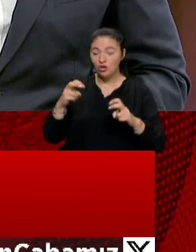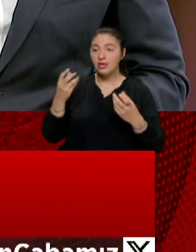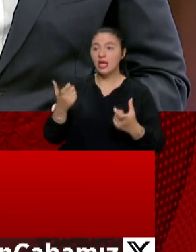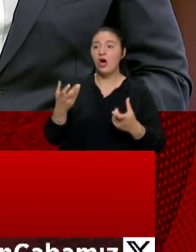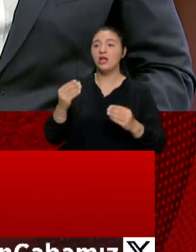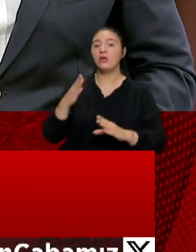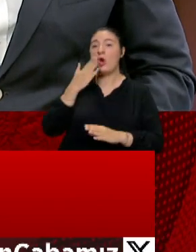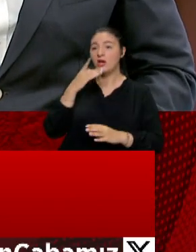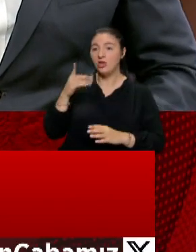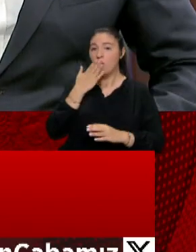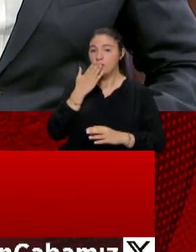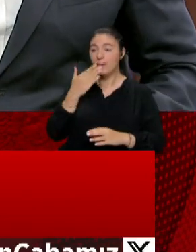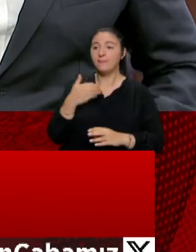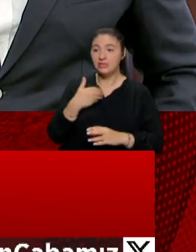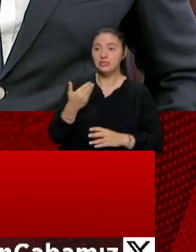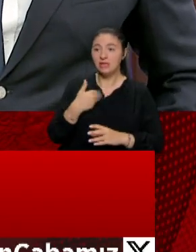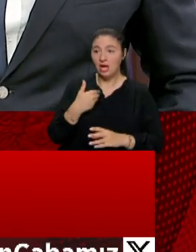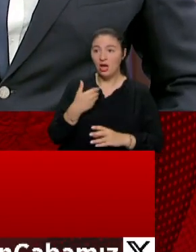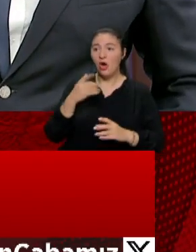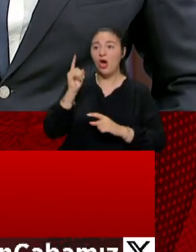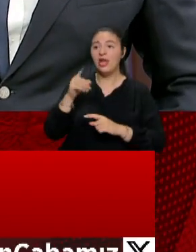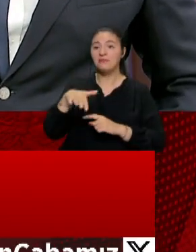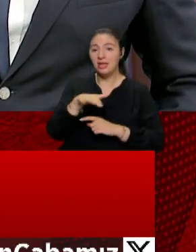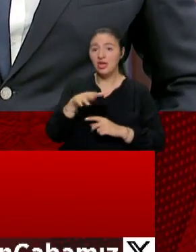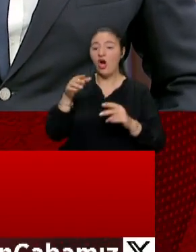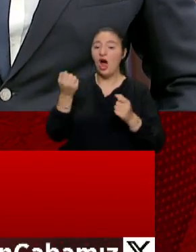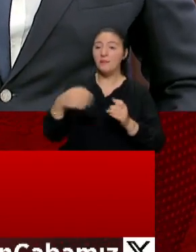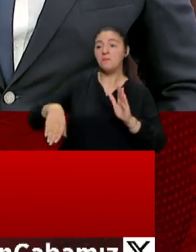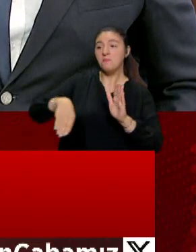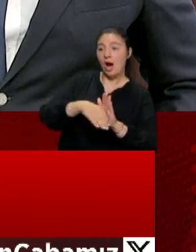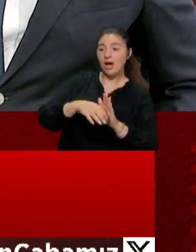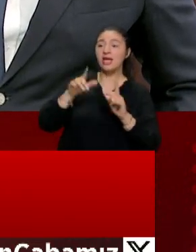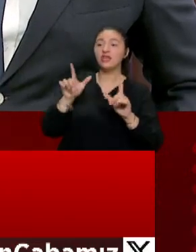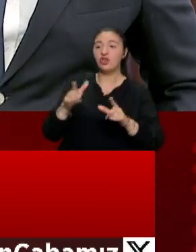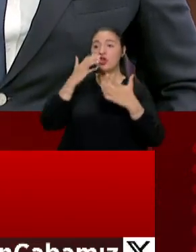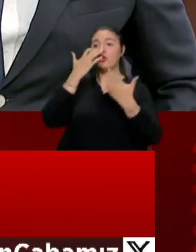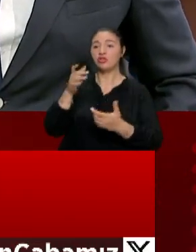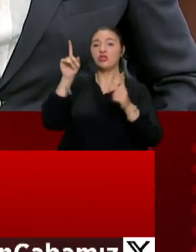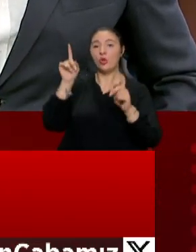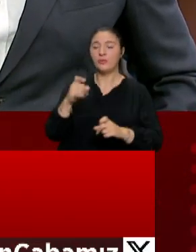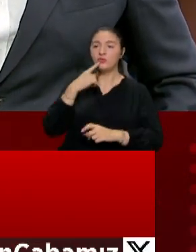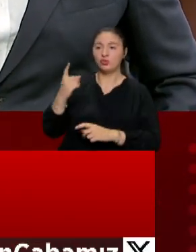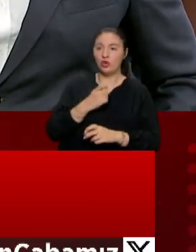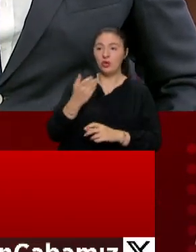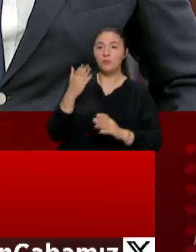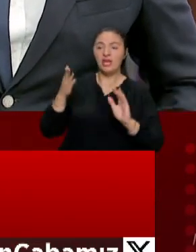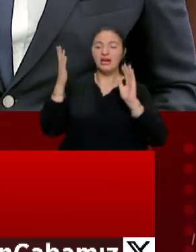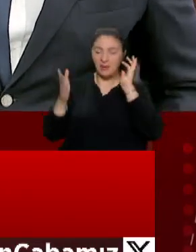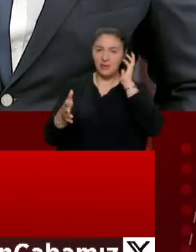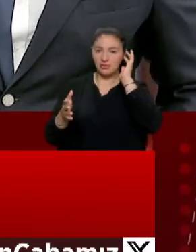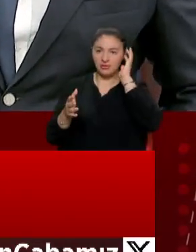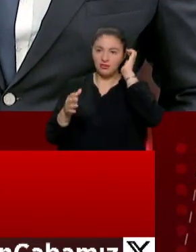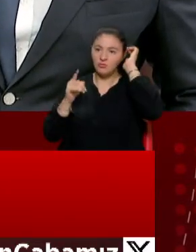yeri olmayan okullarda okurken bize öğretmenlerin otopark ihtiyacı karşılanıyor mu diye sordular yani buna rağmen